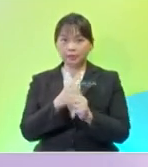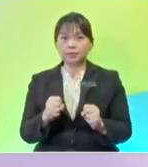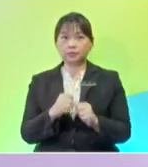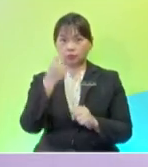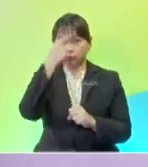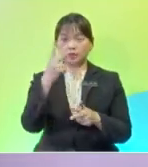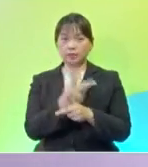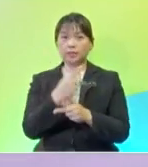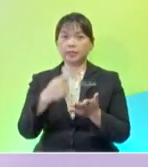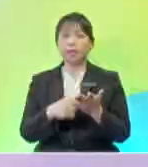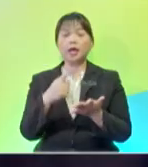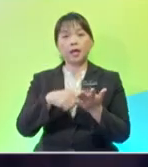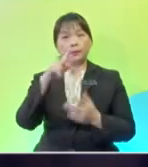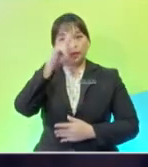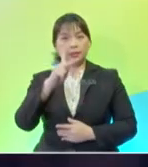ini